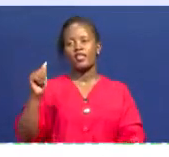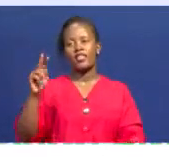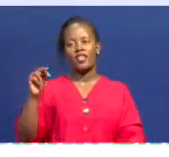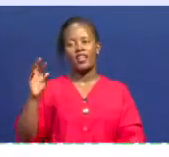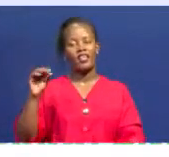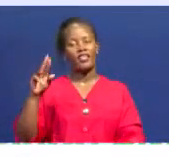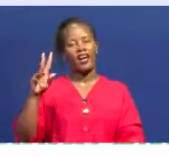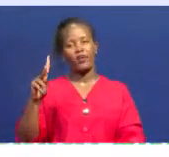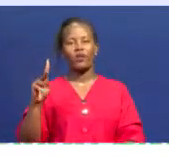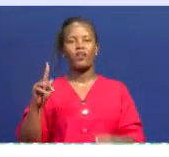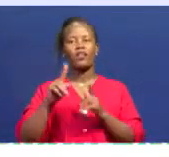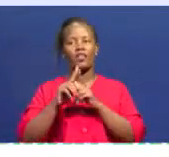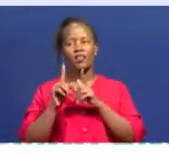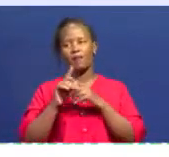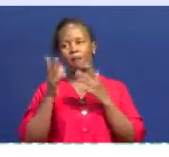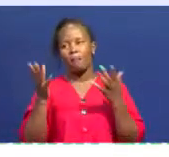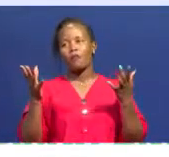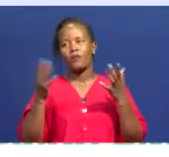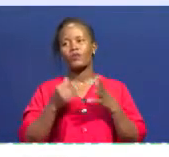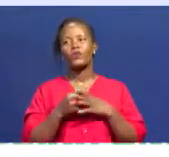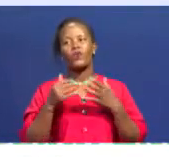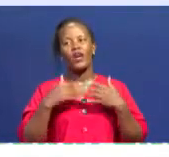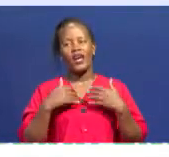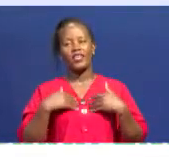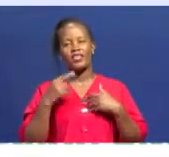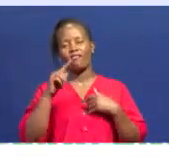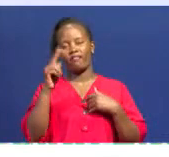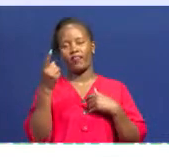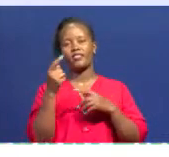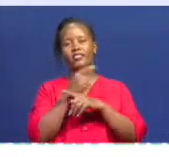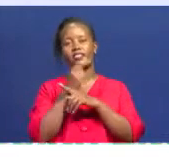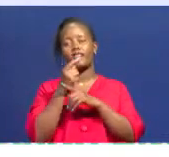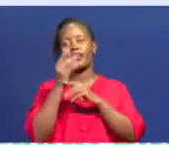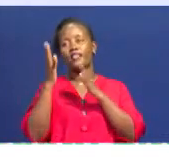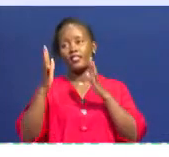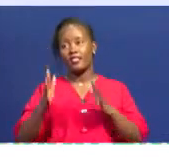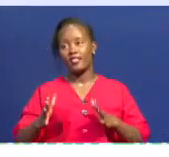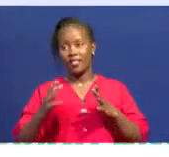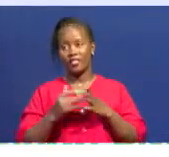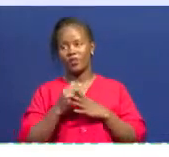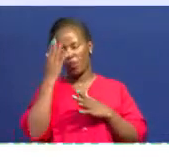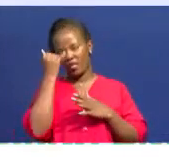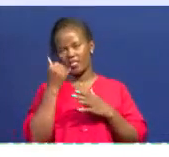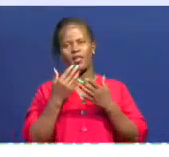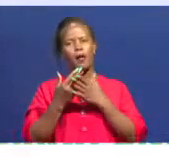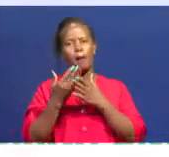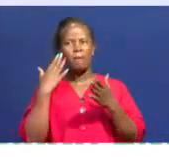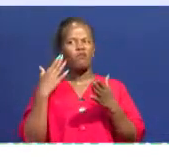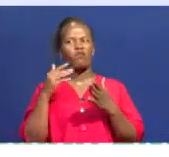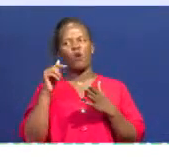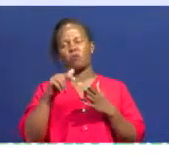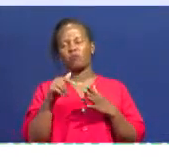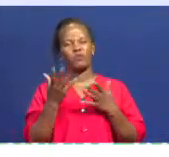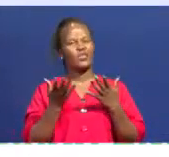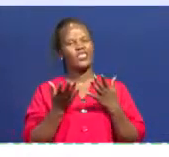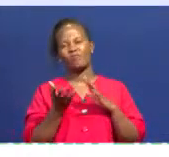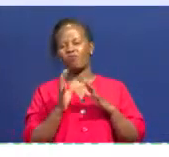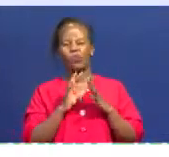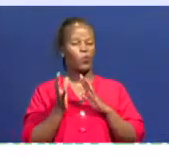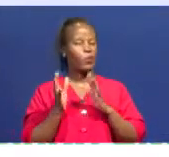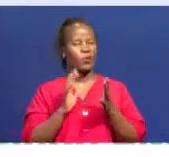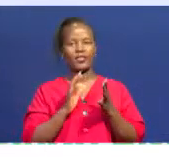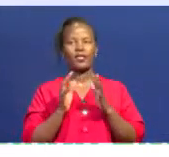strokes. I got a little bit frustrated because my game wasn't so good today. It was